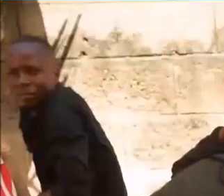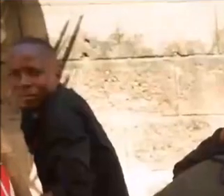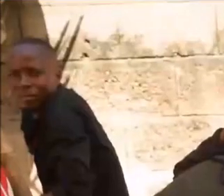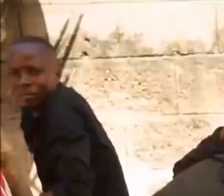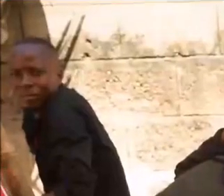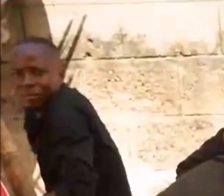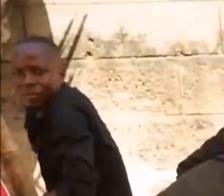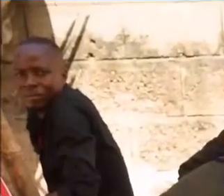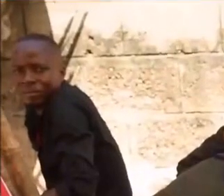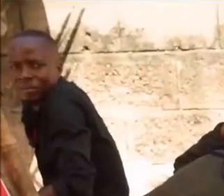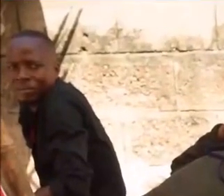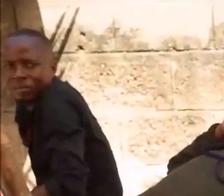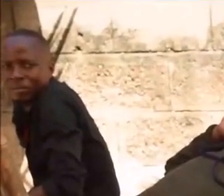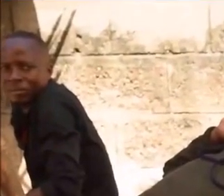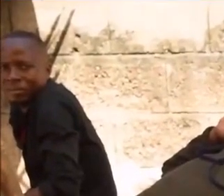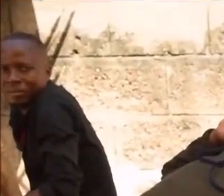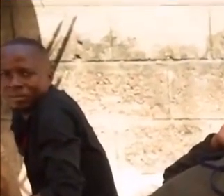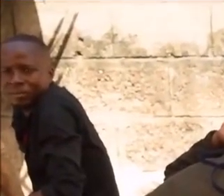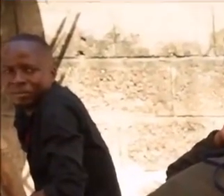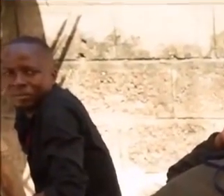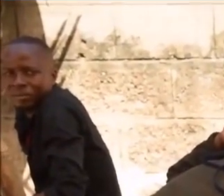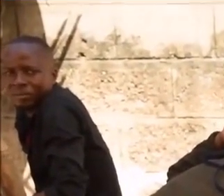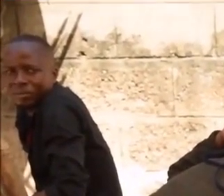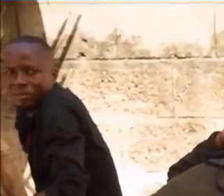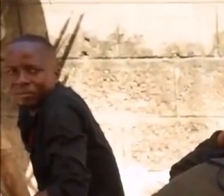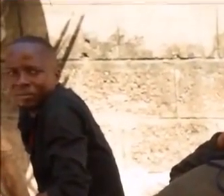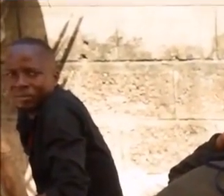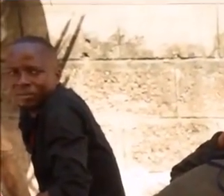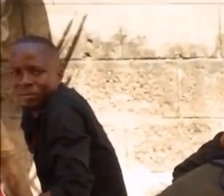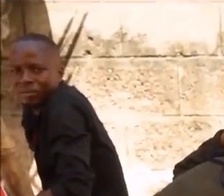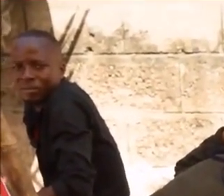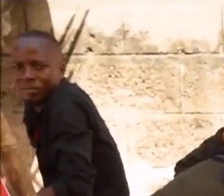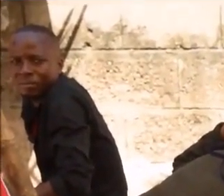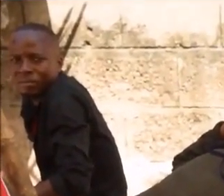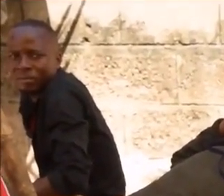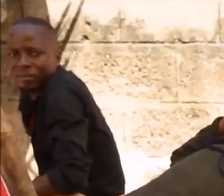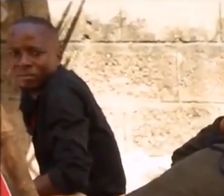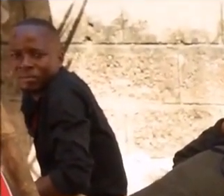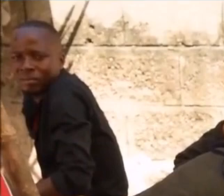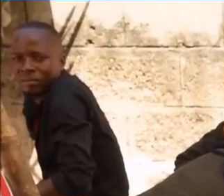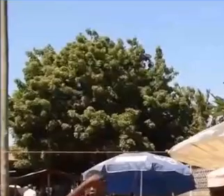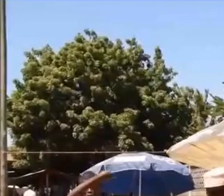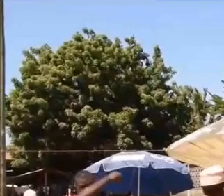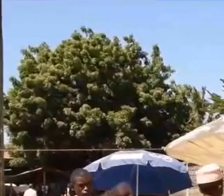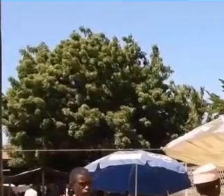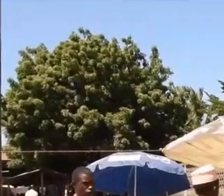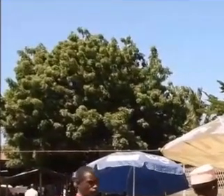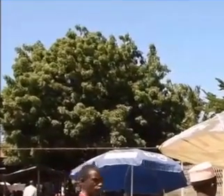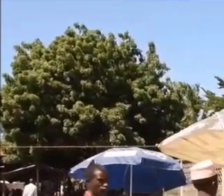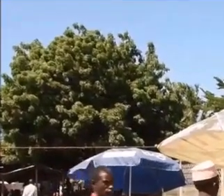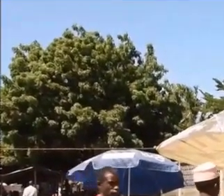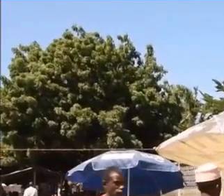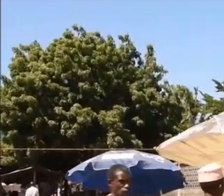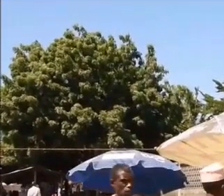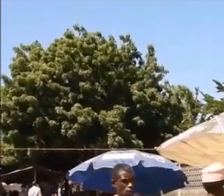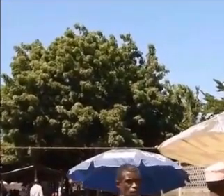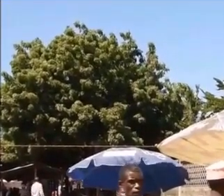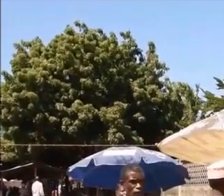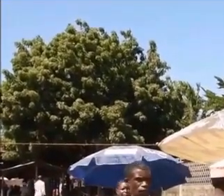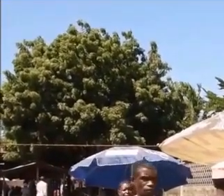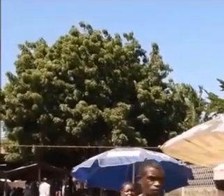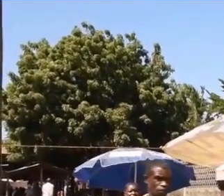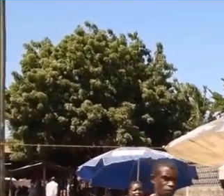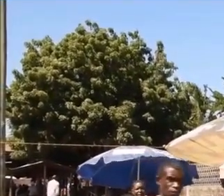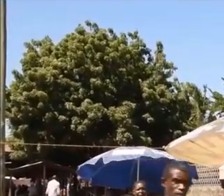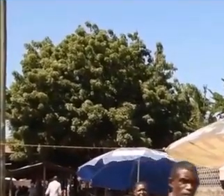mtu kama hajaenda hospitali kwa muda wa mwaka, anajiona kama amevuka malengo. Kwamba yeye kwamba haisemi bwana mama ndogo ndogo